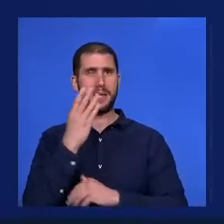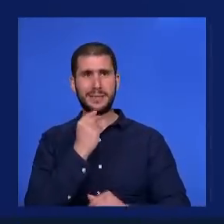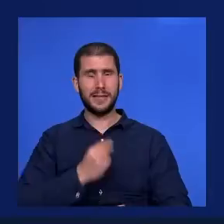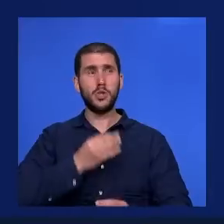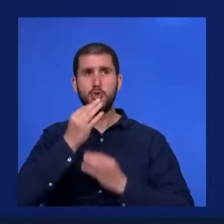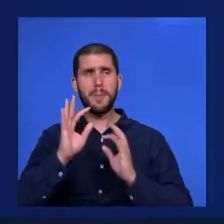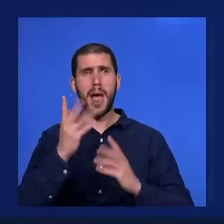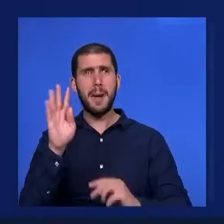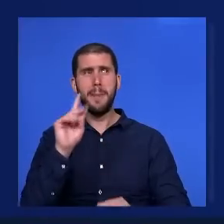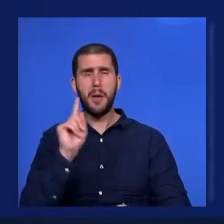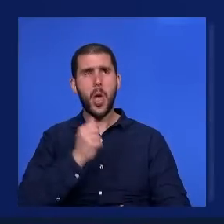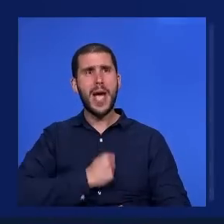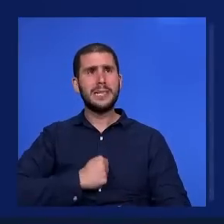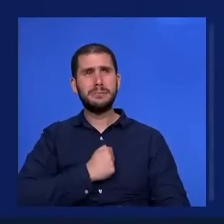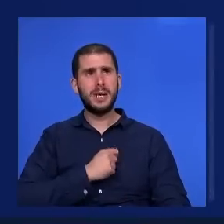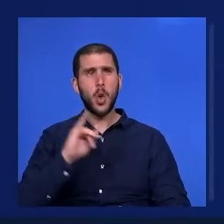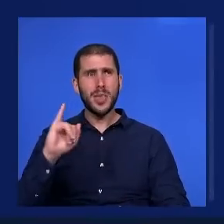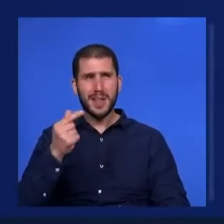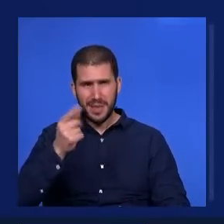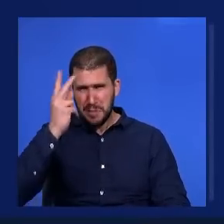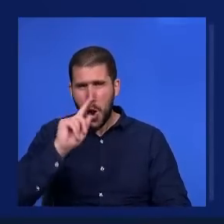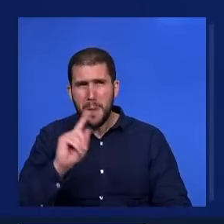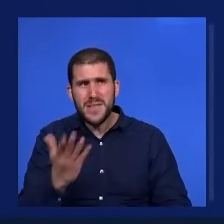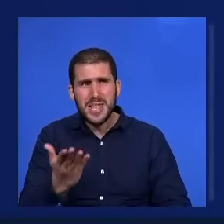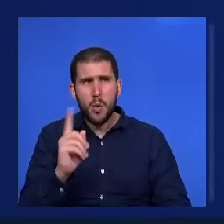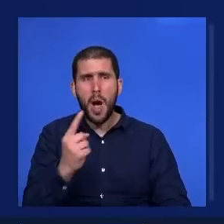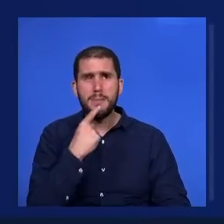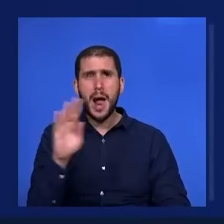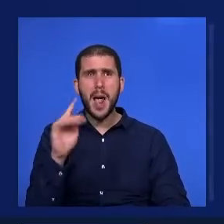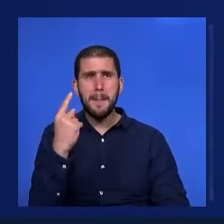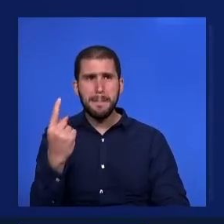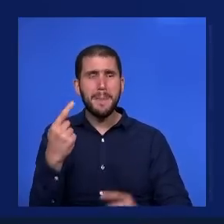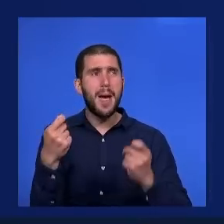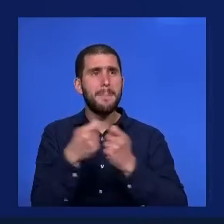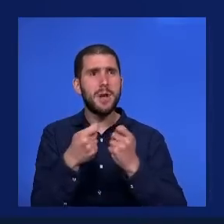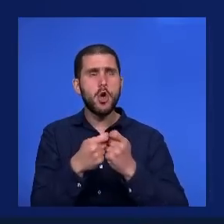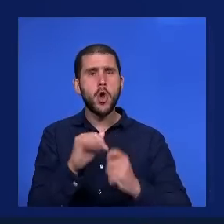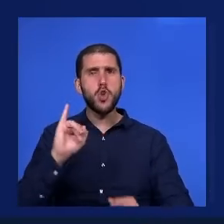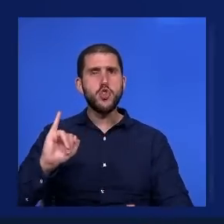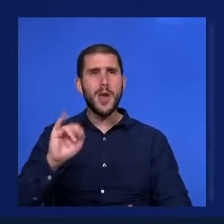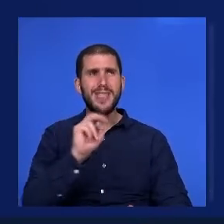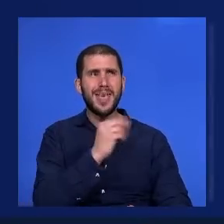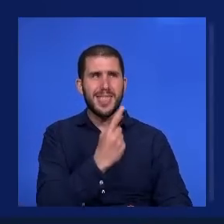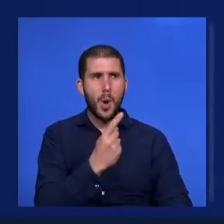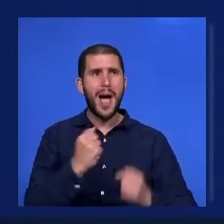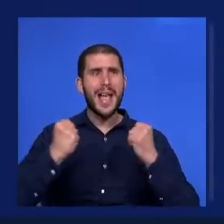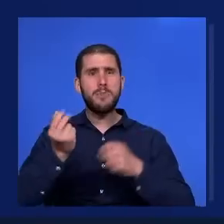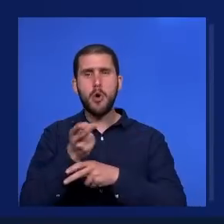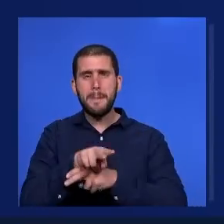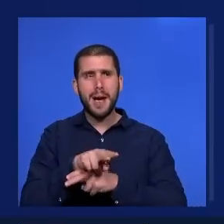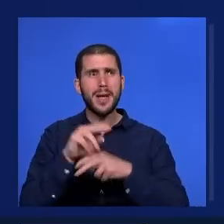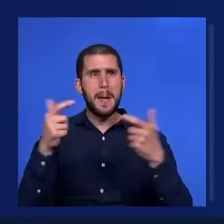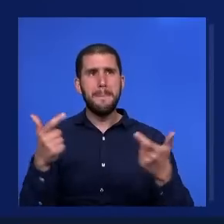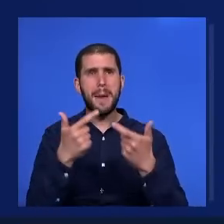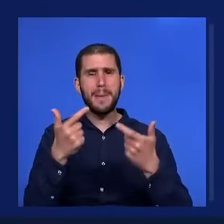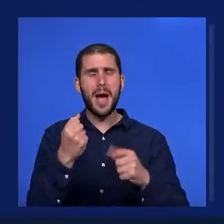למה נתניהו לא הספיד אותו, יונתן גפן, אתם לא מבינים? הוא אמר על בנימין נתניהו בהקשר של יוני נתניהו הגיבור